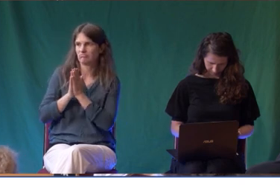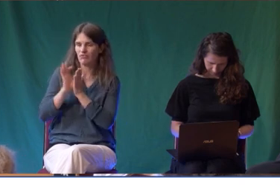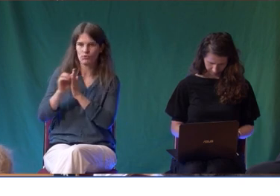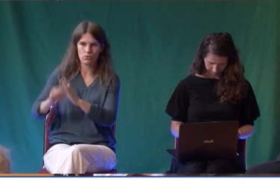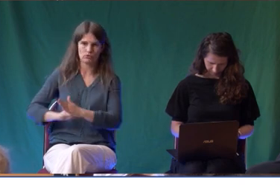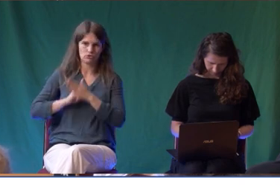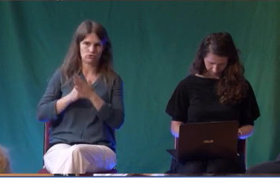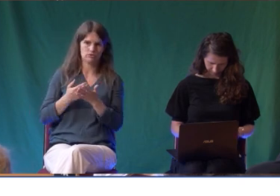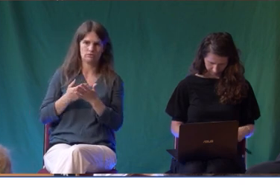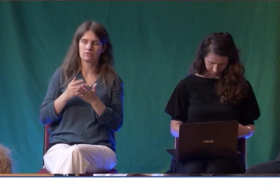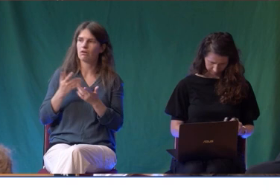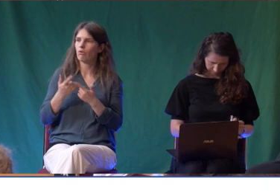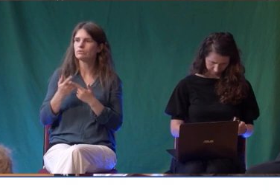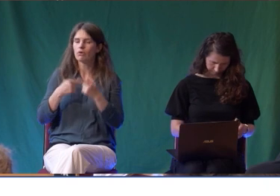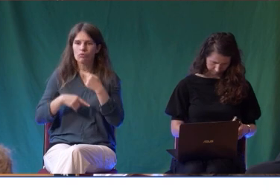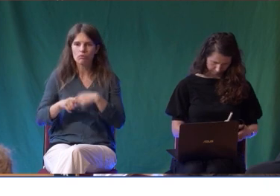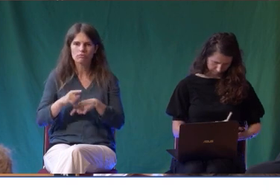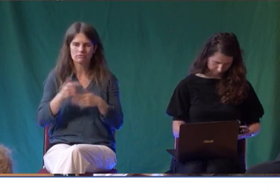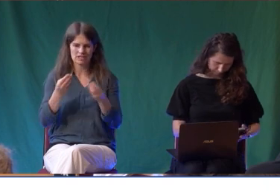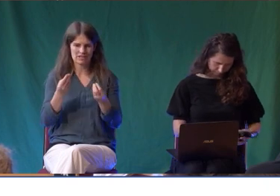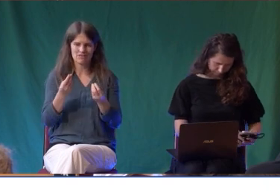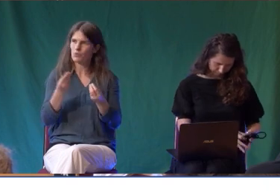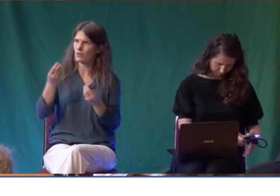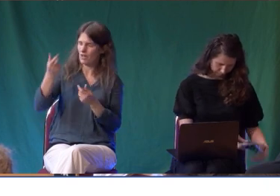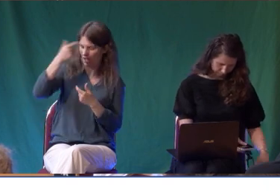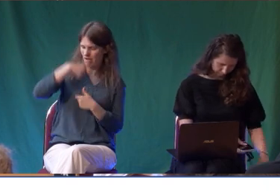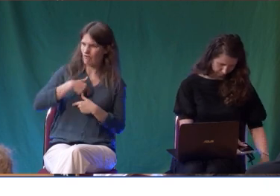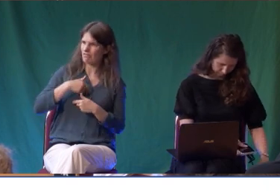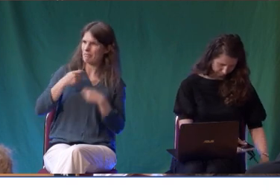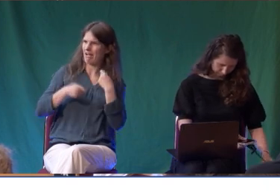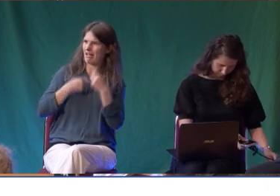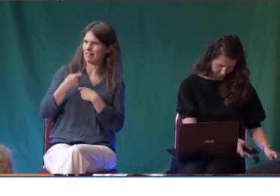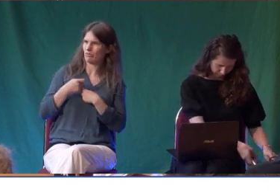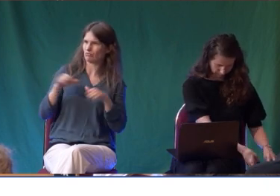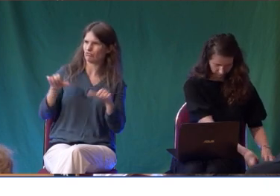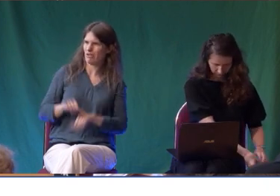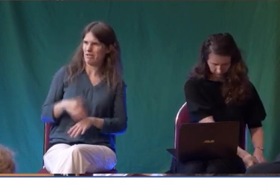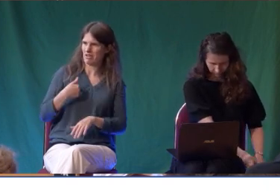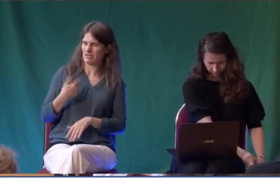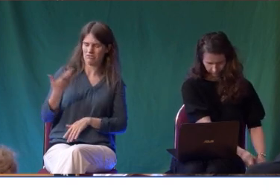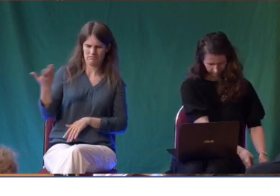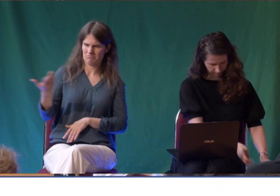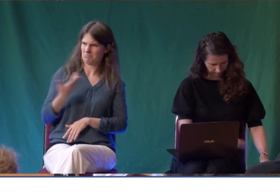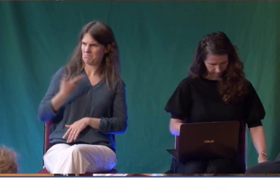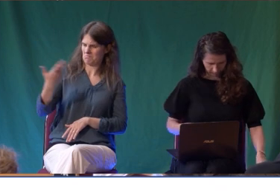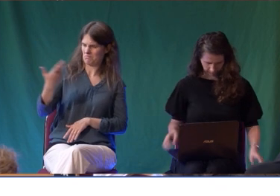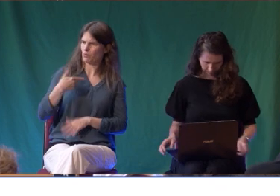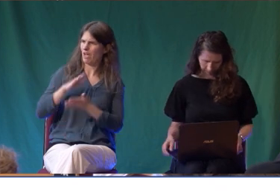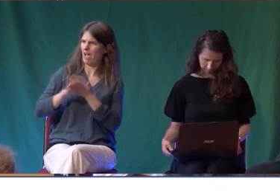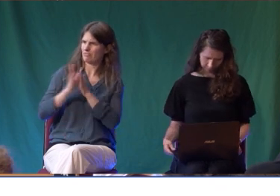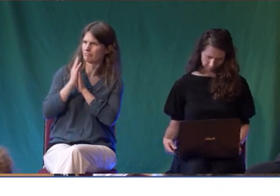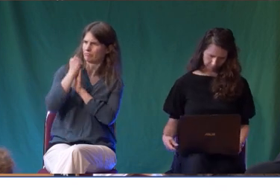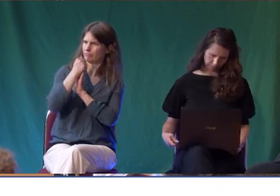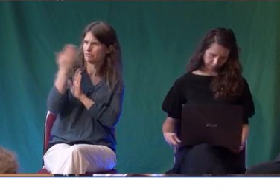und Sie fühlen sich auch oft schlecht behandelt oder sie haben das Gefühl die entscheiden einfach